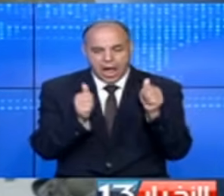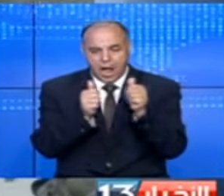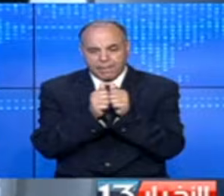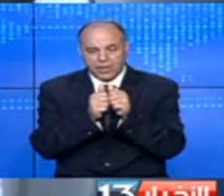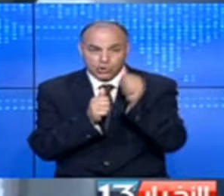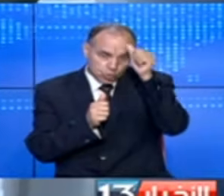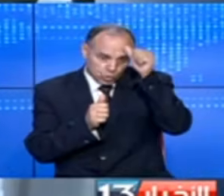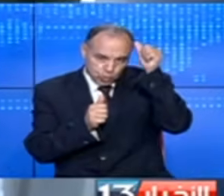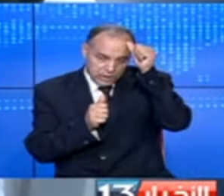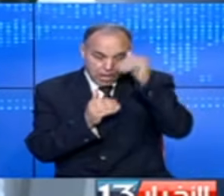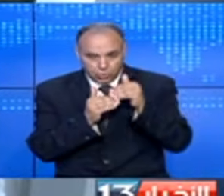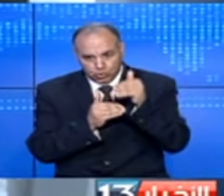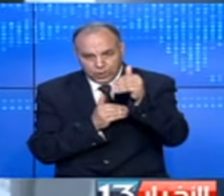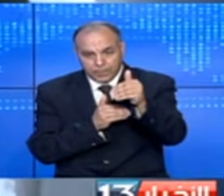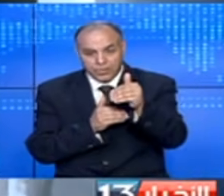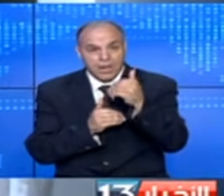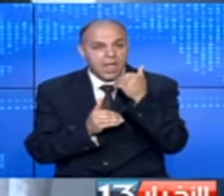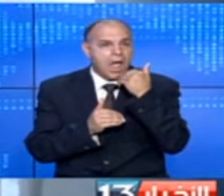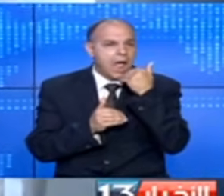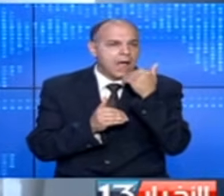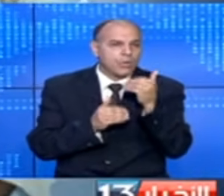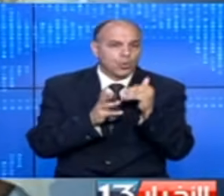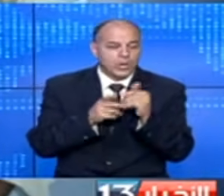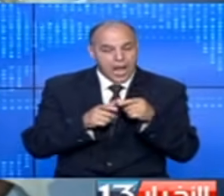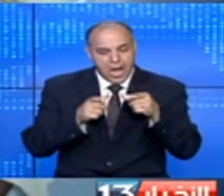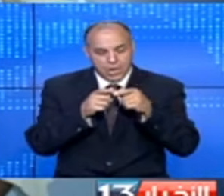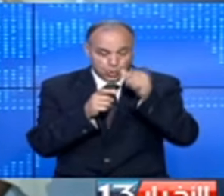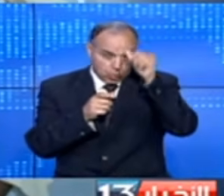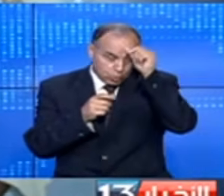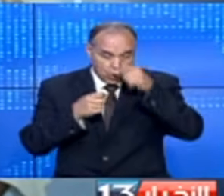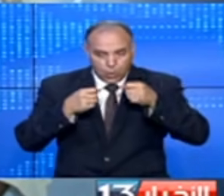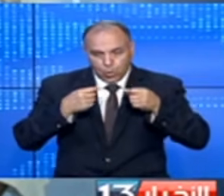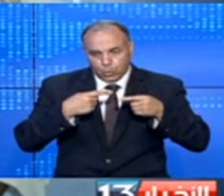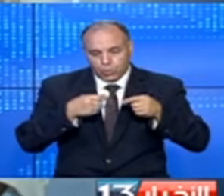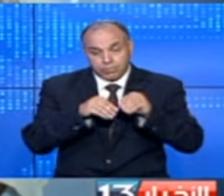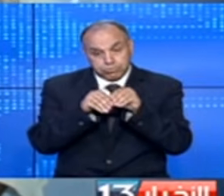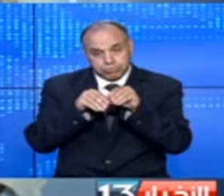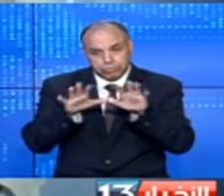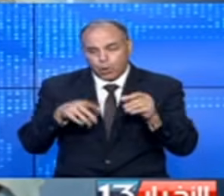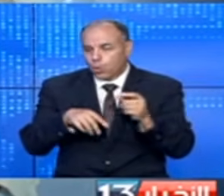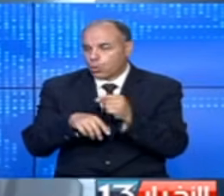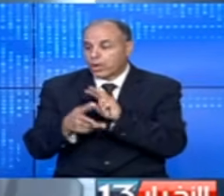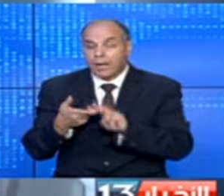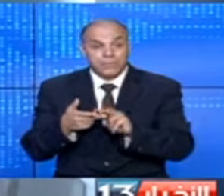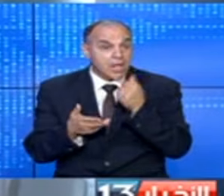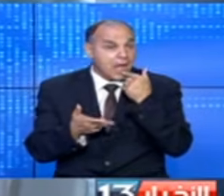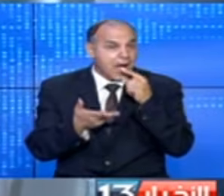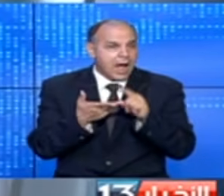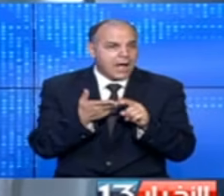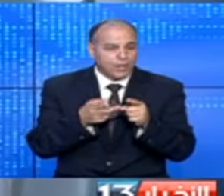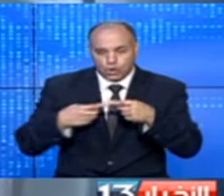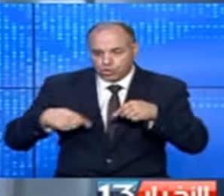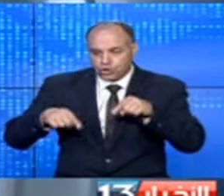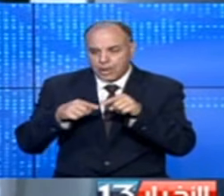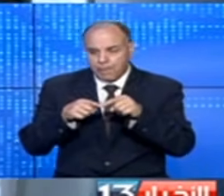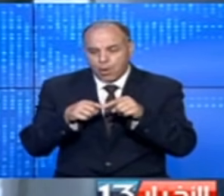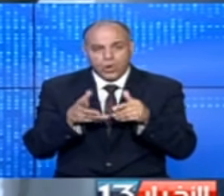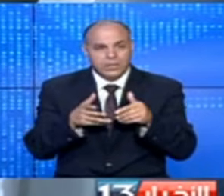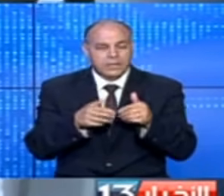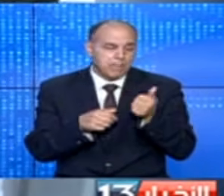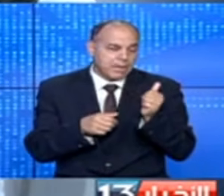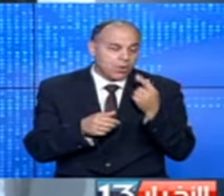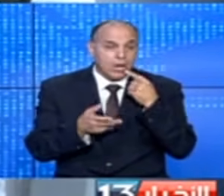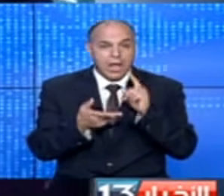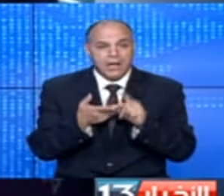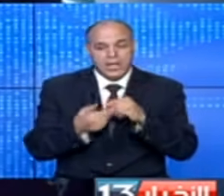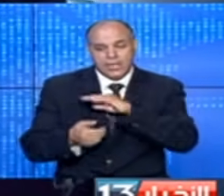من جويلية القادم هو ما خلصت إليه اللجنة الوطنية لمجابهة انتشار فيروس كورونا عقب اجتماع عقدته مساء